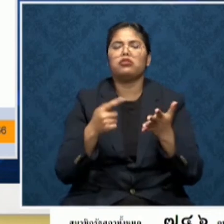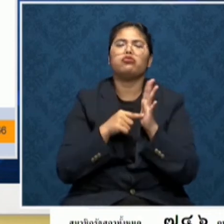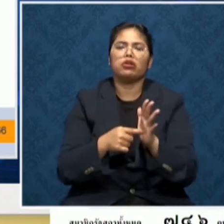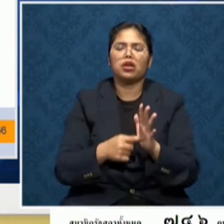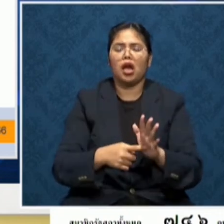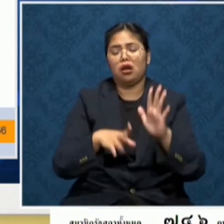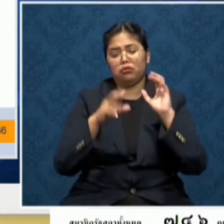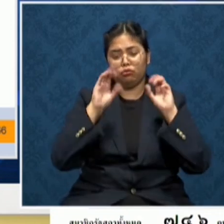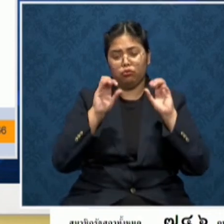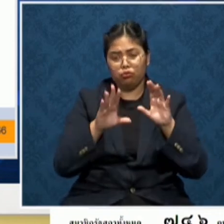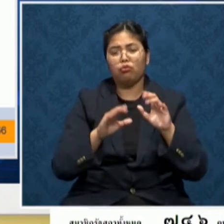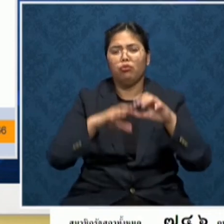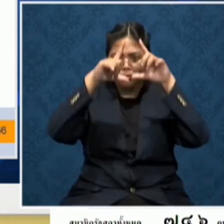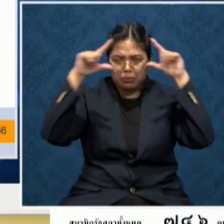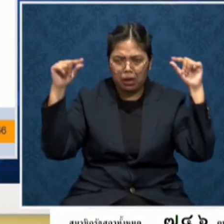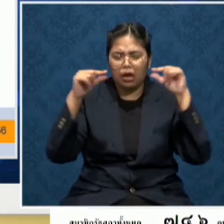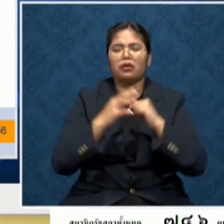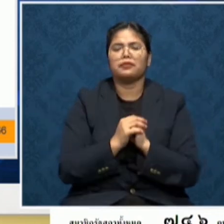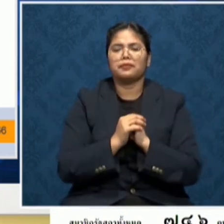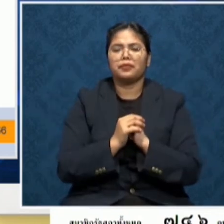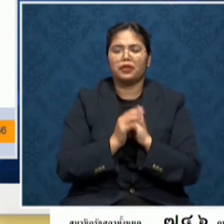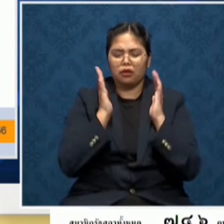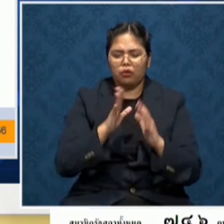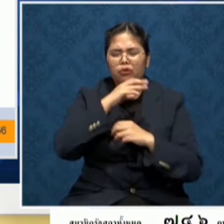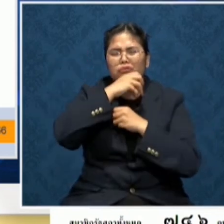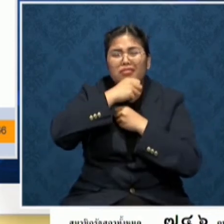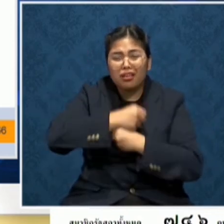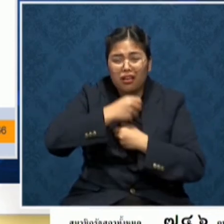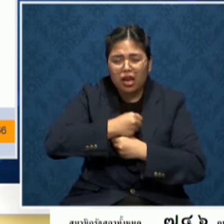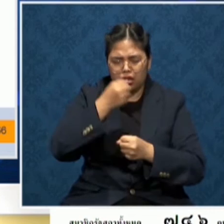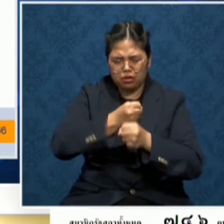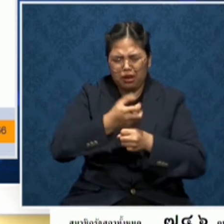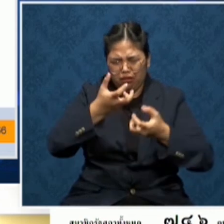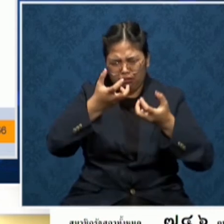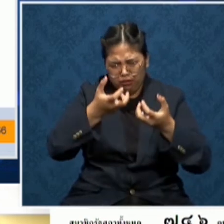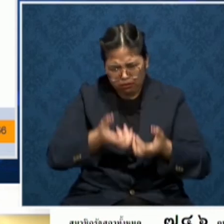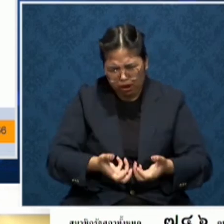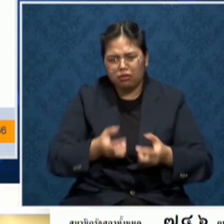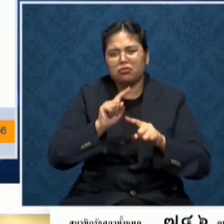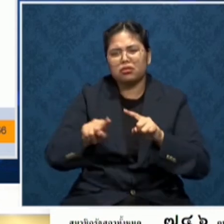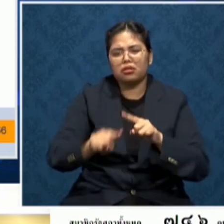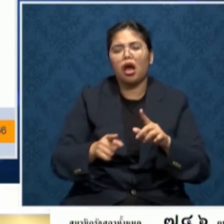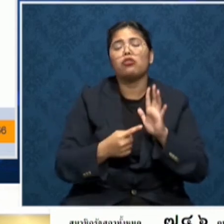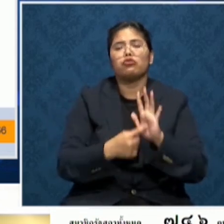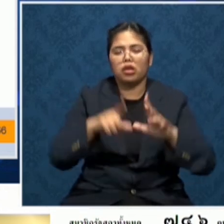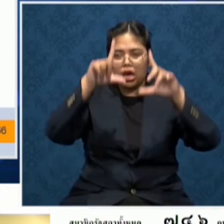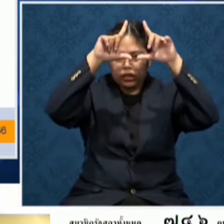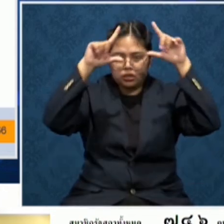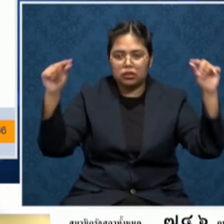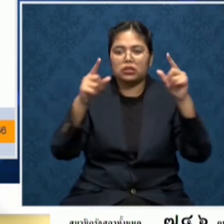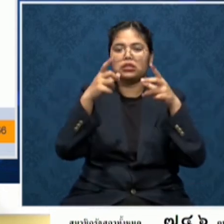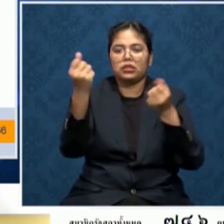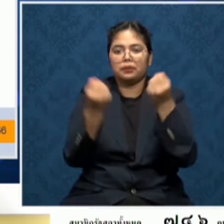ต้นในขณะที่ผู้สูงอายุที่ต้องทำงานหนักแบบเดิมๆครับหาเลี้ยงชีพเช่นคนขับแท็กซี่เกษตรก